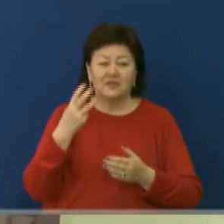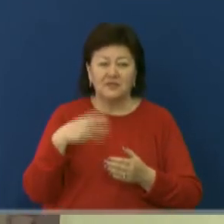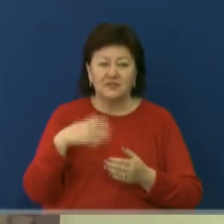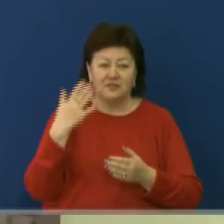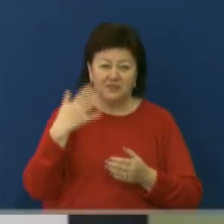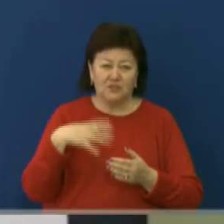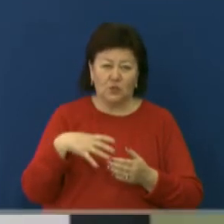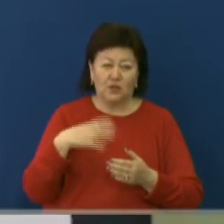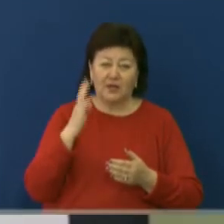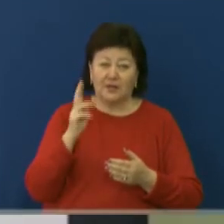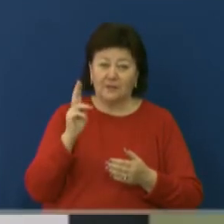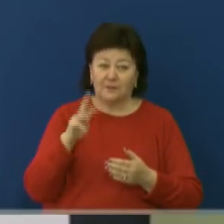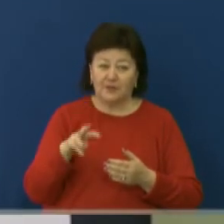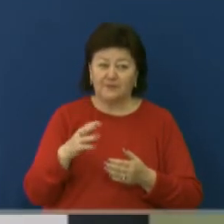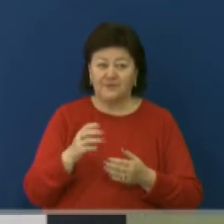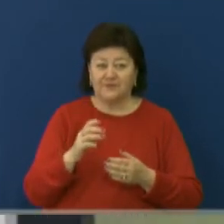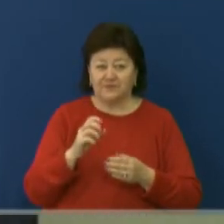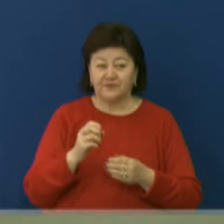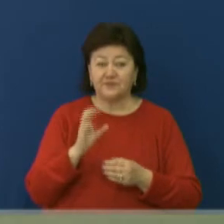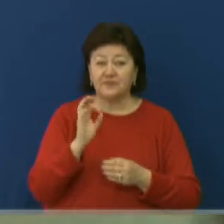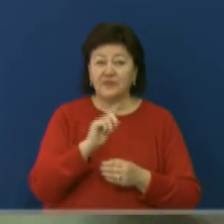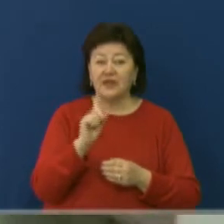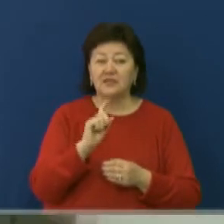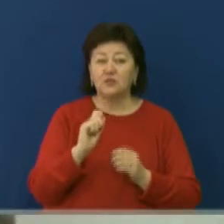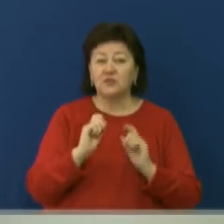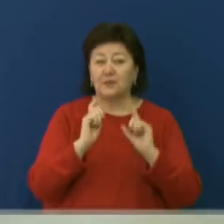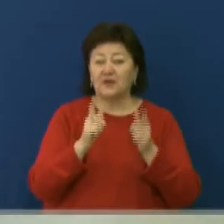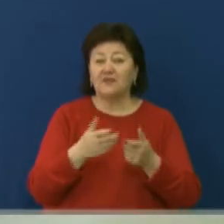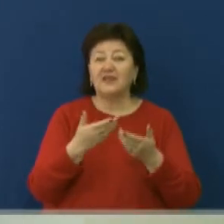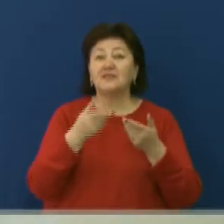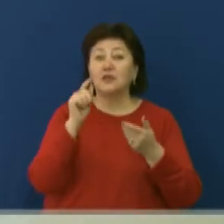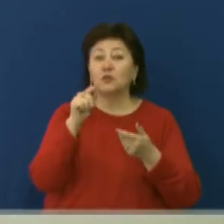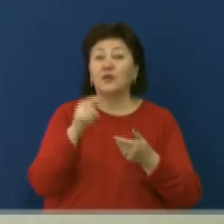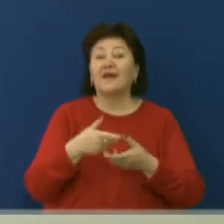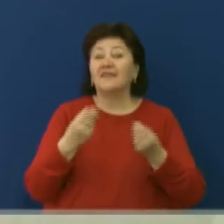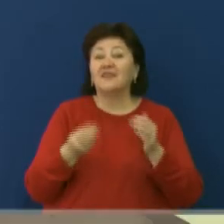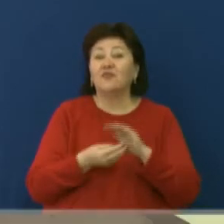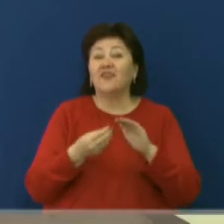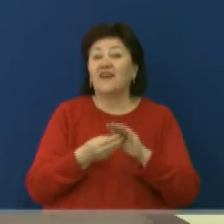30-40 километров. Озон направляется в те зоны, где его не хватает, отмечают авторы проекта.